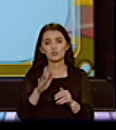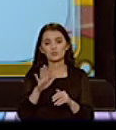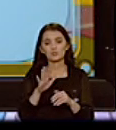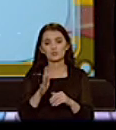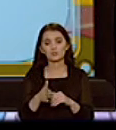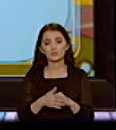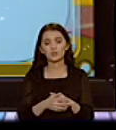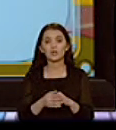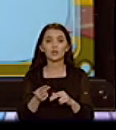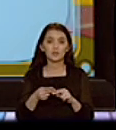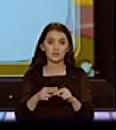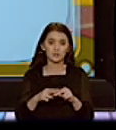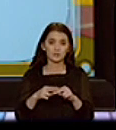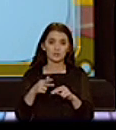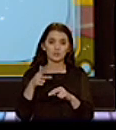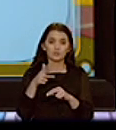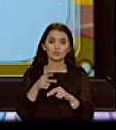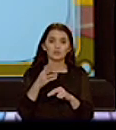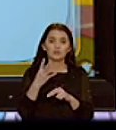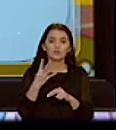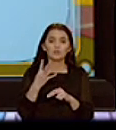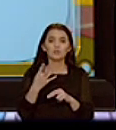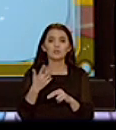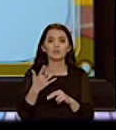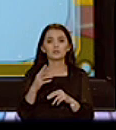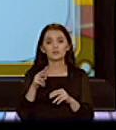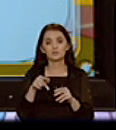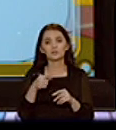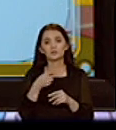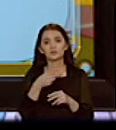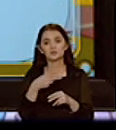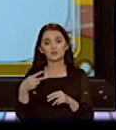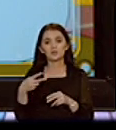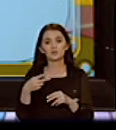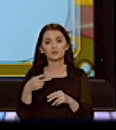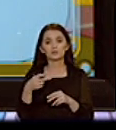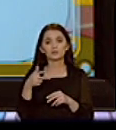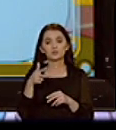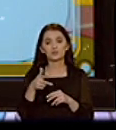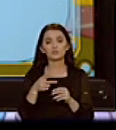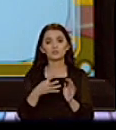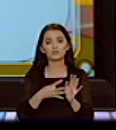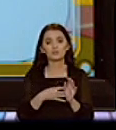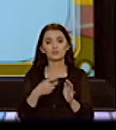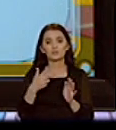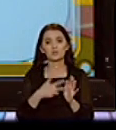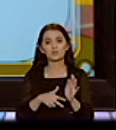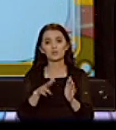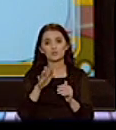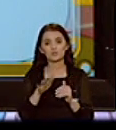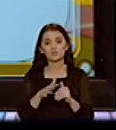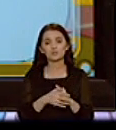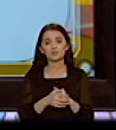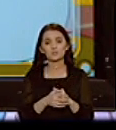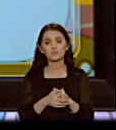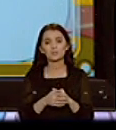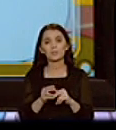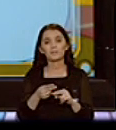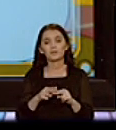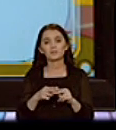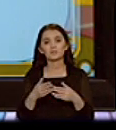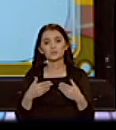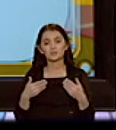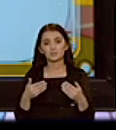3485 ga teng. Demak, 3485 teng 3485. Demak,